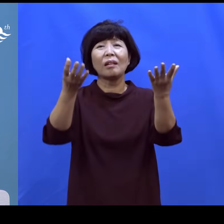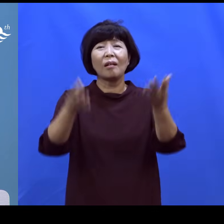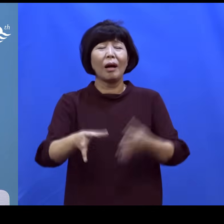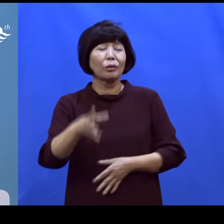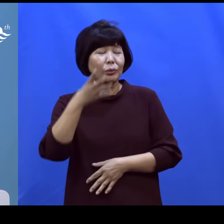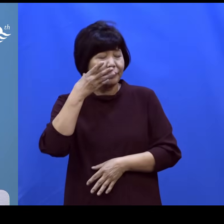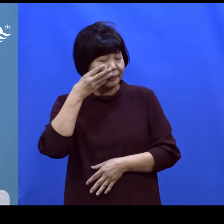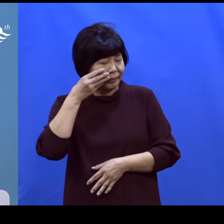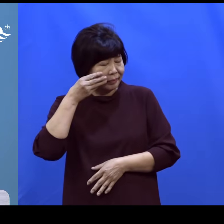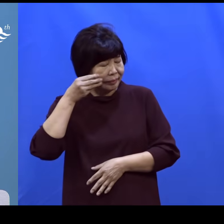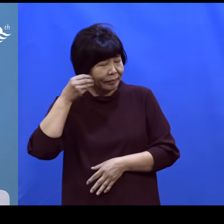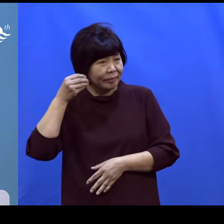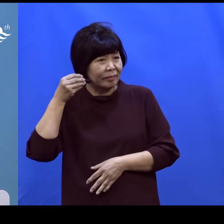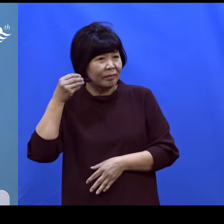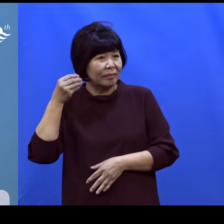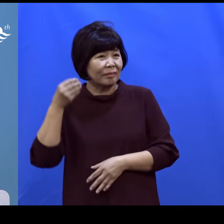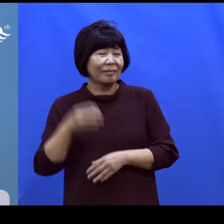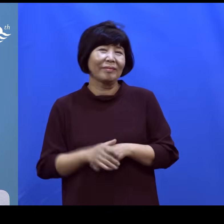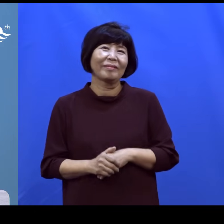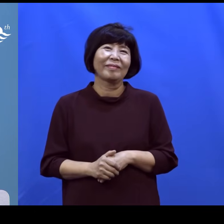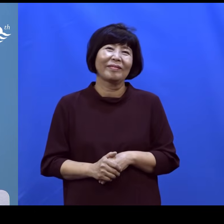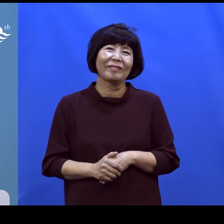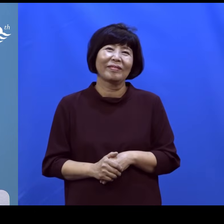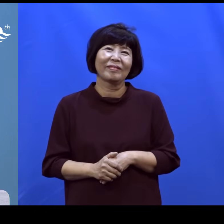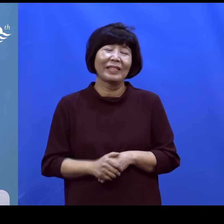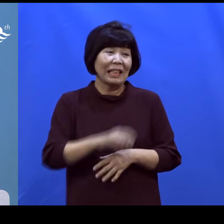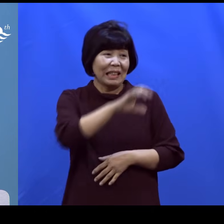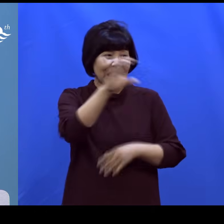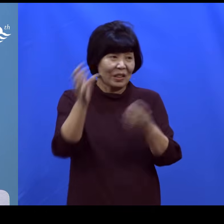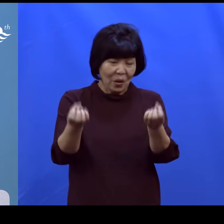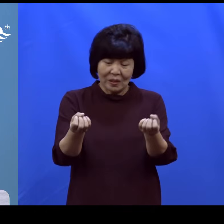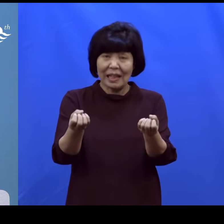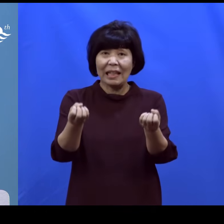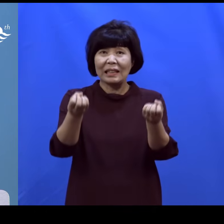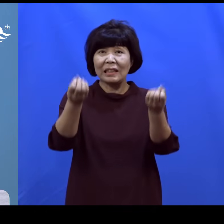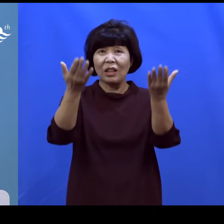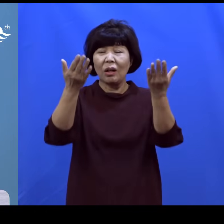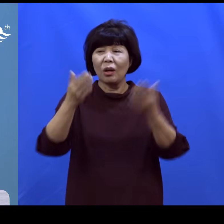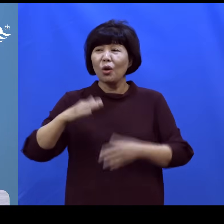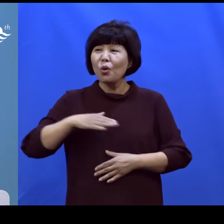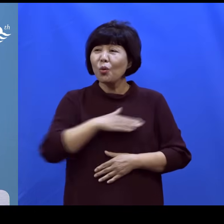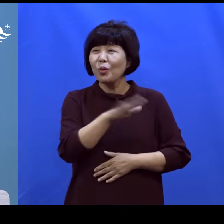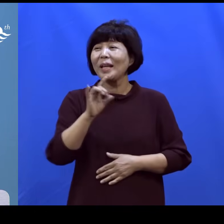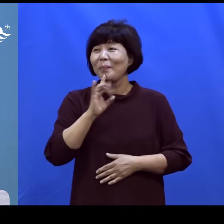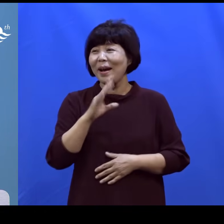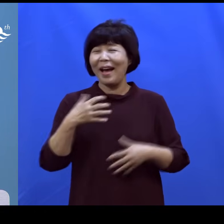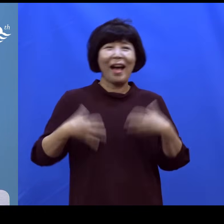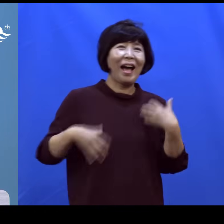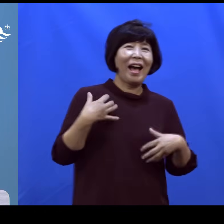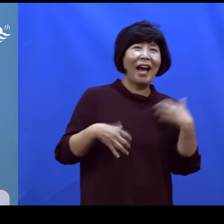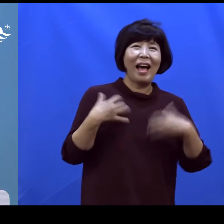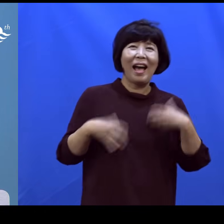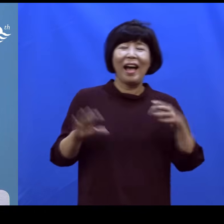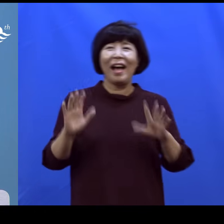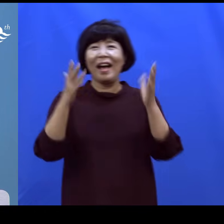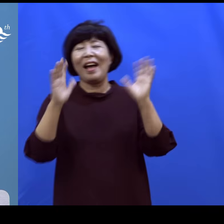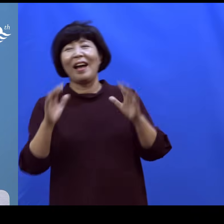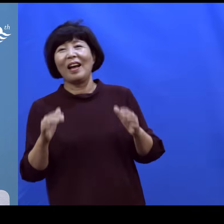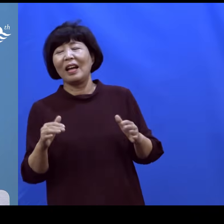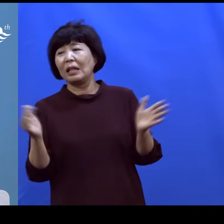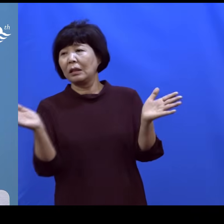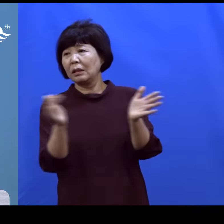있습니다. 그런데 자칫하면 여러분, 이 성탄절이 우리끼리만의 잔치로